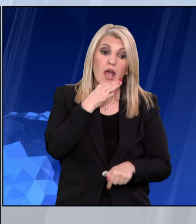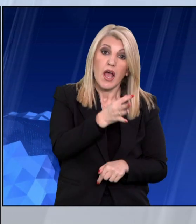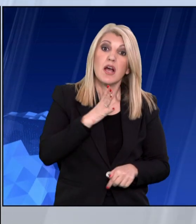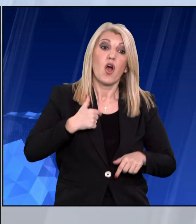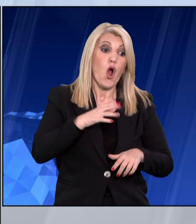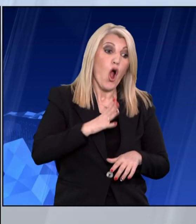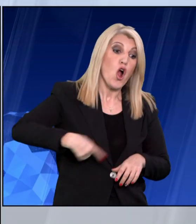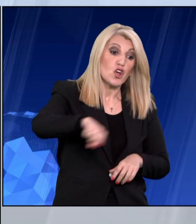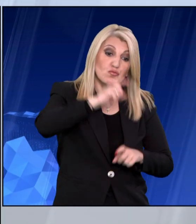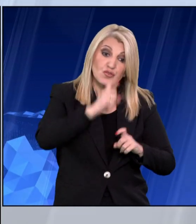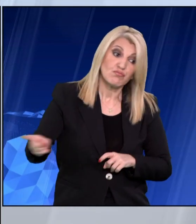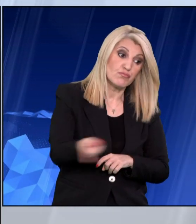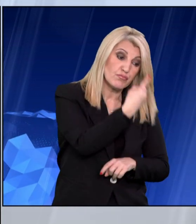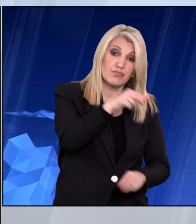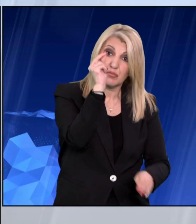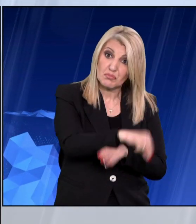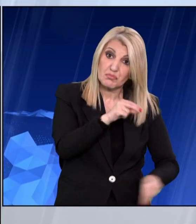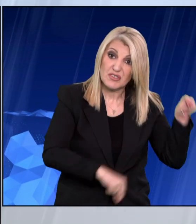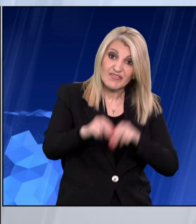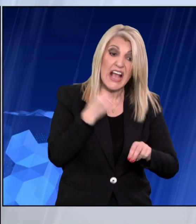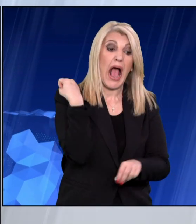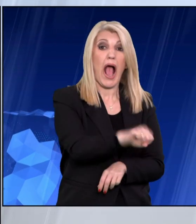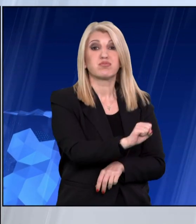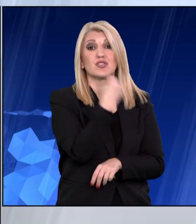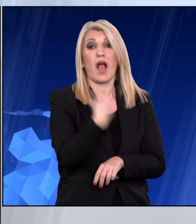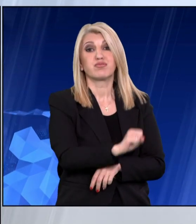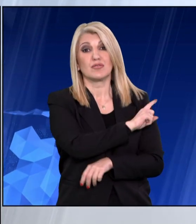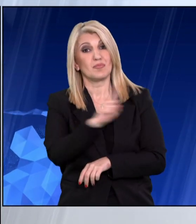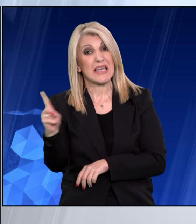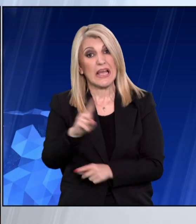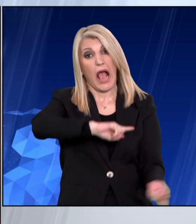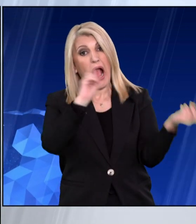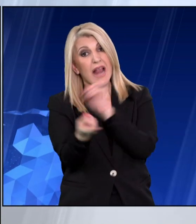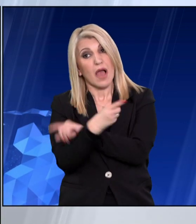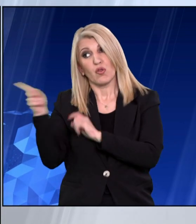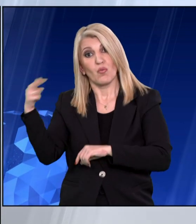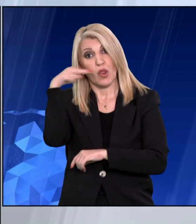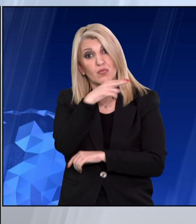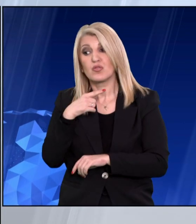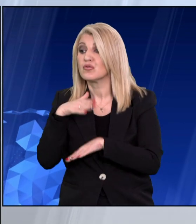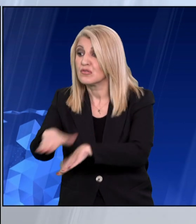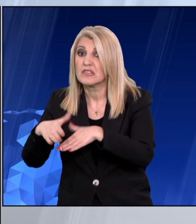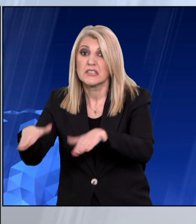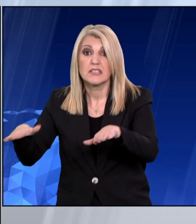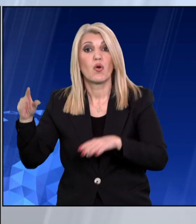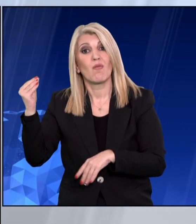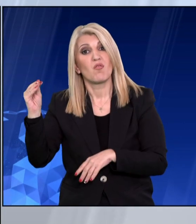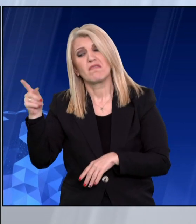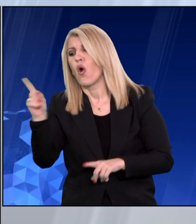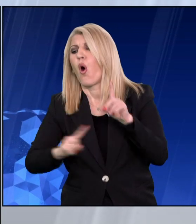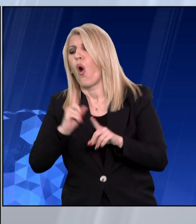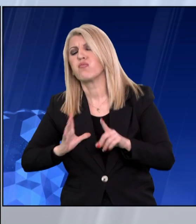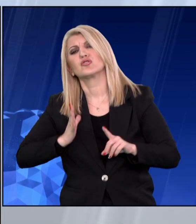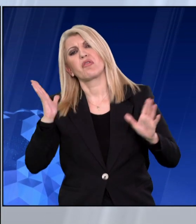απέχει και λέμε ταυτόχρονα στους βουλευτές και τους υπουργούς να απέχουν σε μία πρωτοφανή για τα κοινοβουλευτικά ήθη ένδειξη